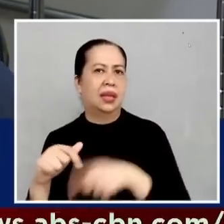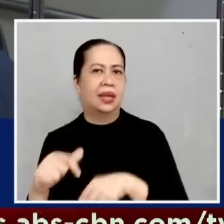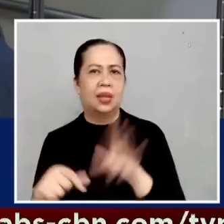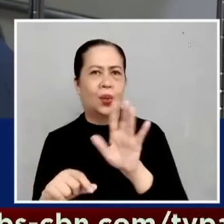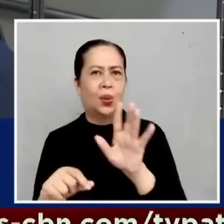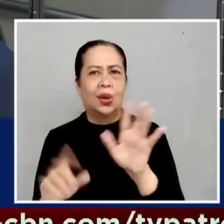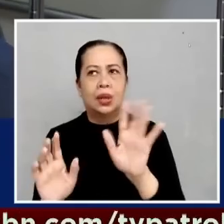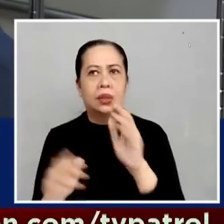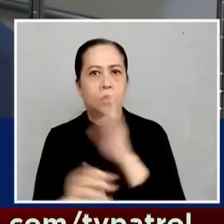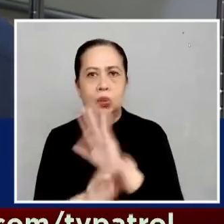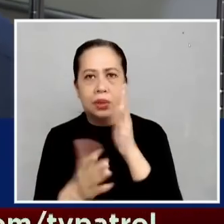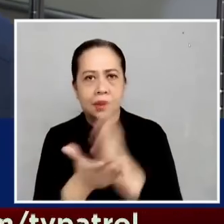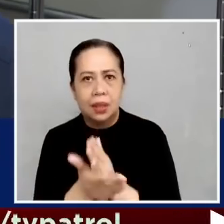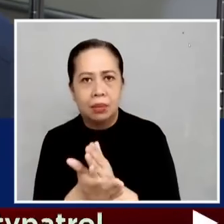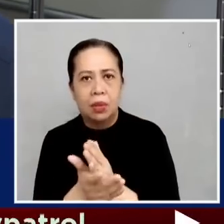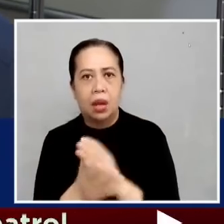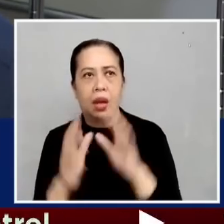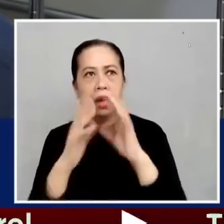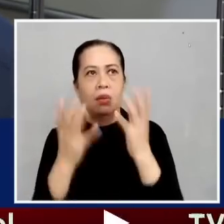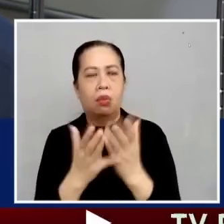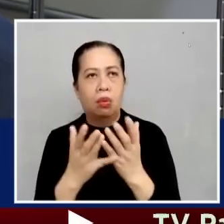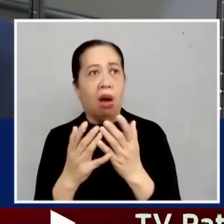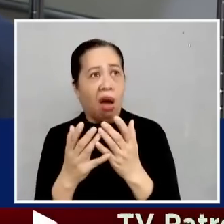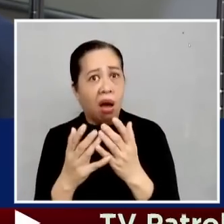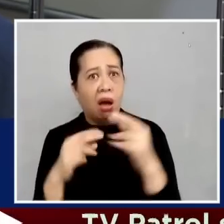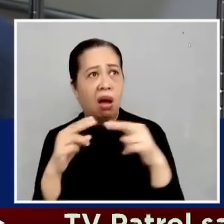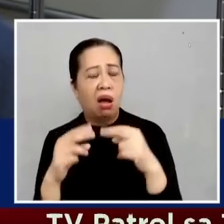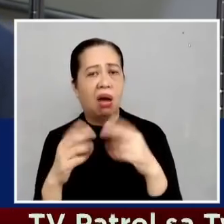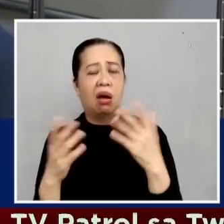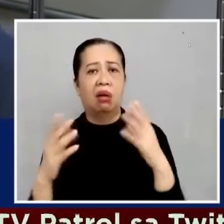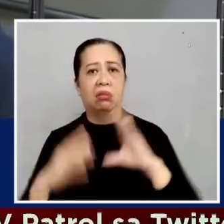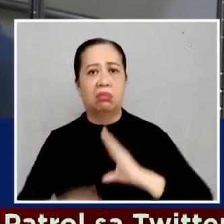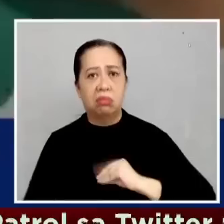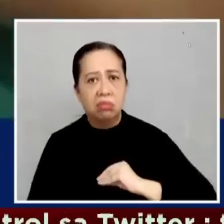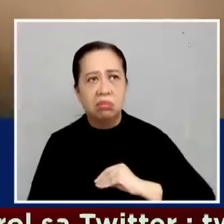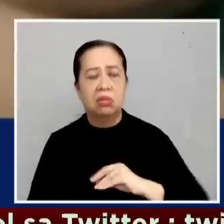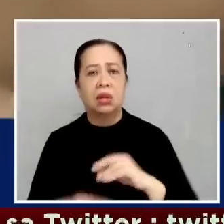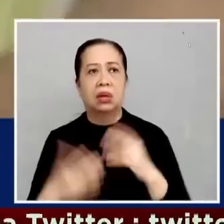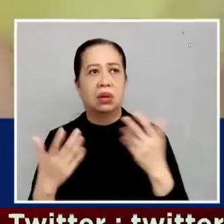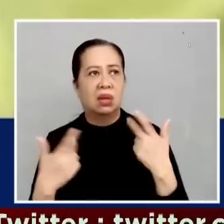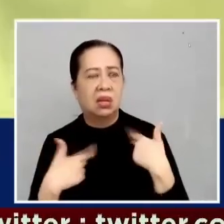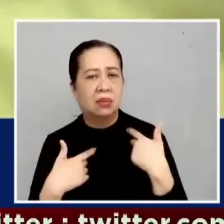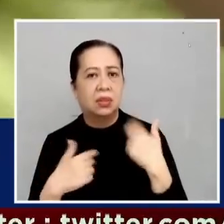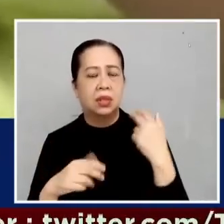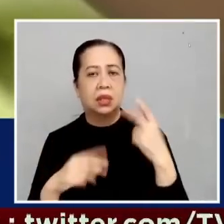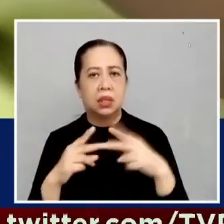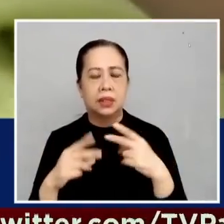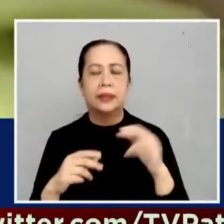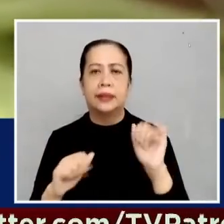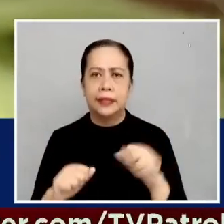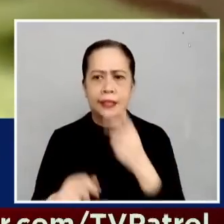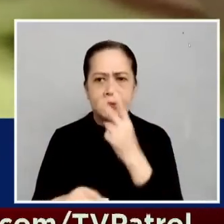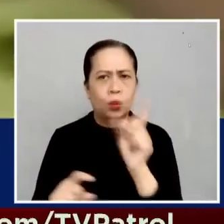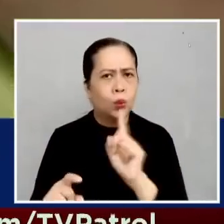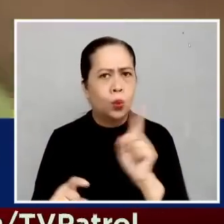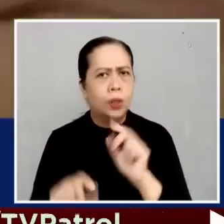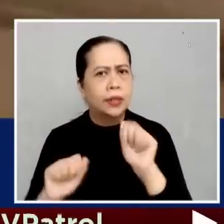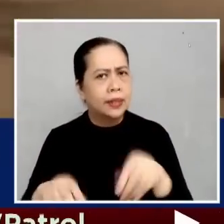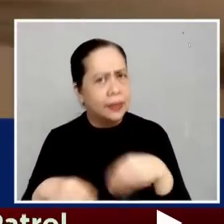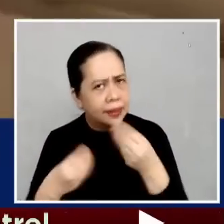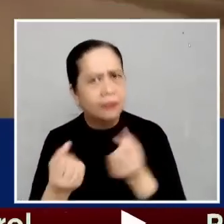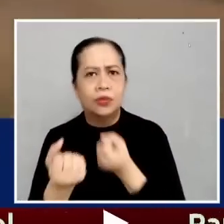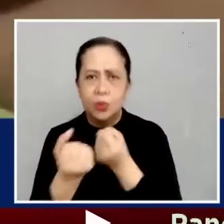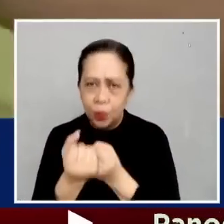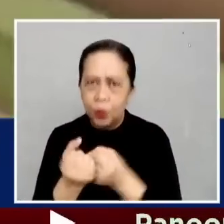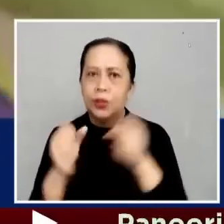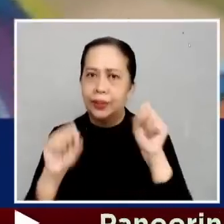minsan parang humihinto yung mundo nila pag nalaman nilang may autism or parang mayroong condition. We can see kung ano ba yung pwede nating maibigay na support for them.